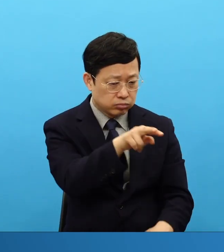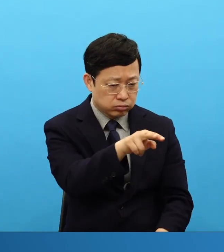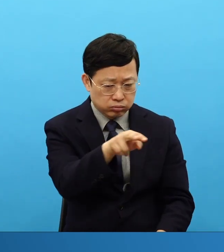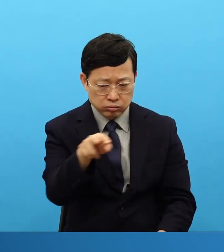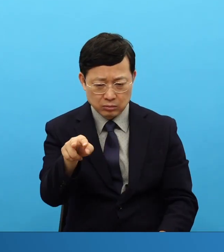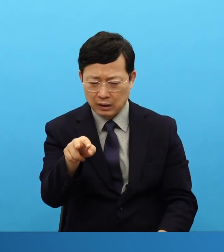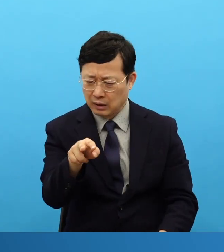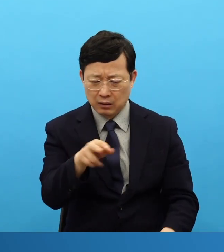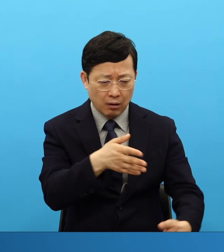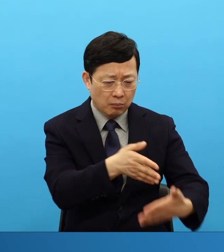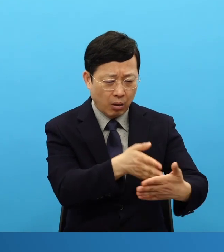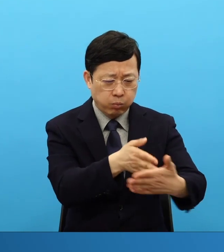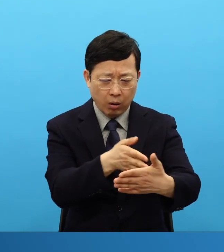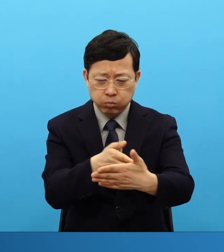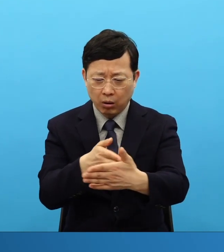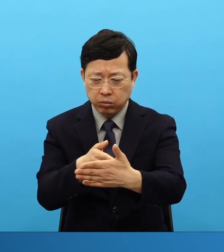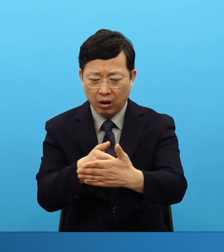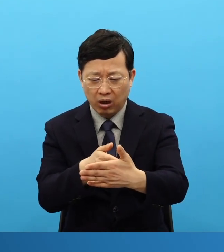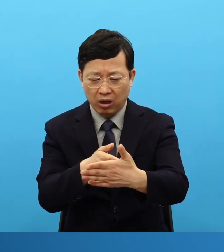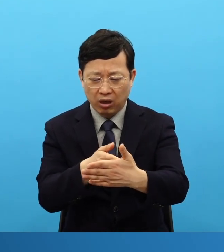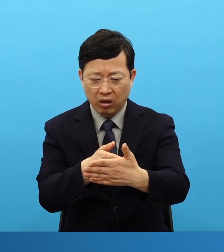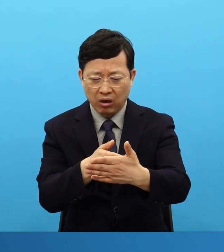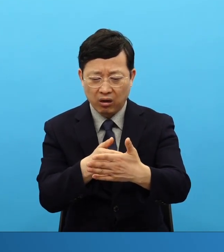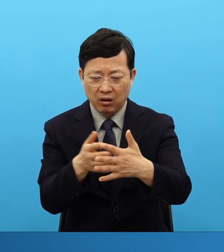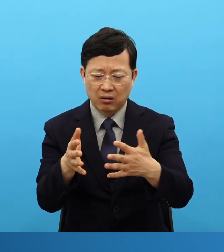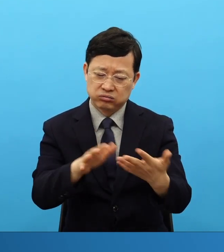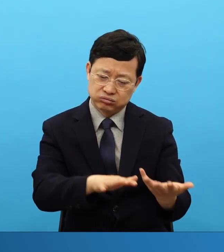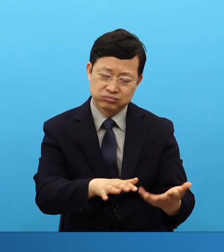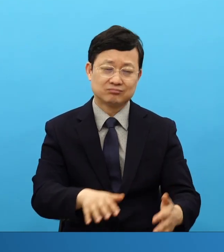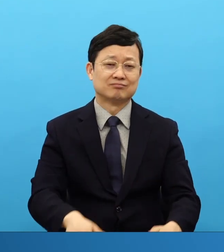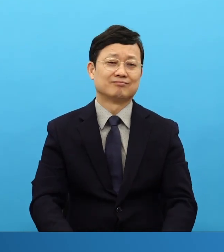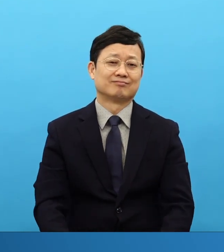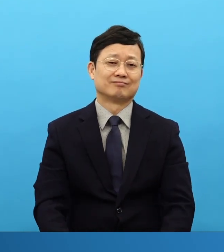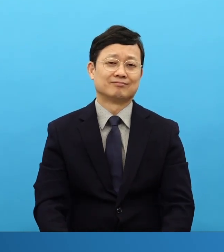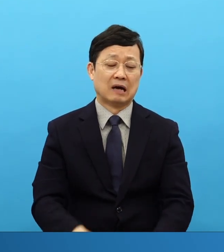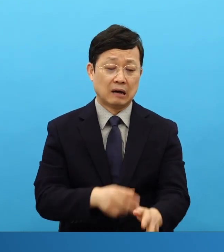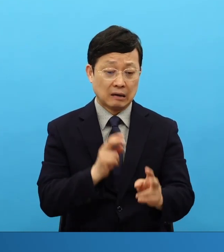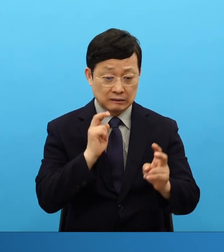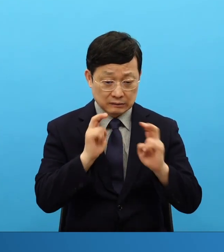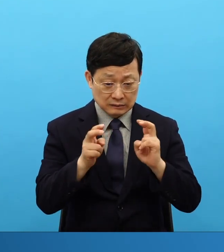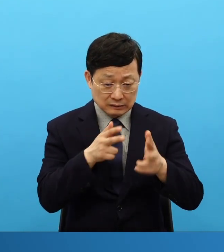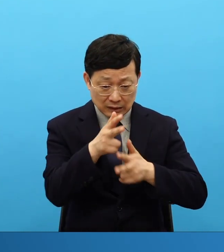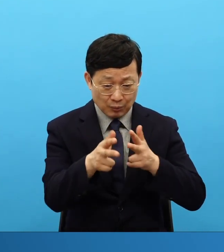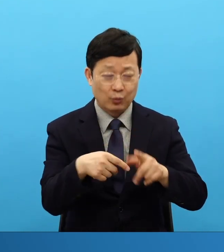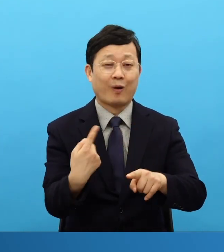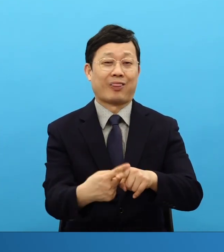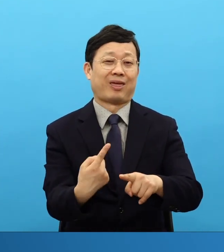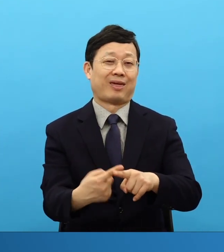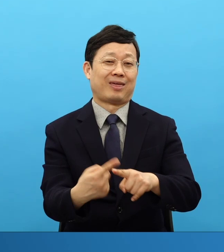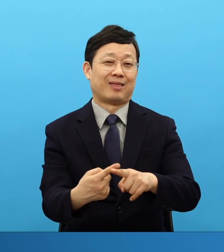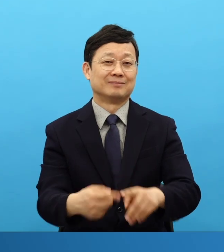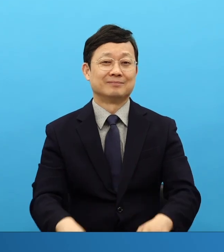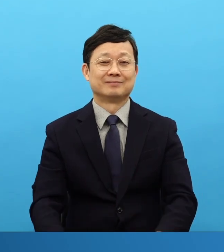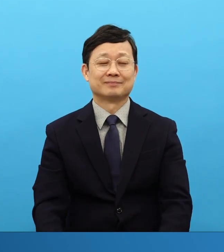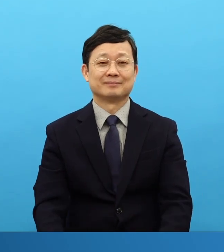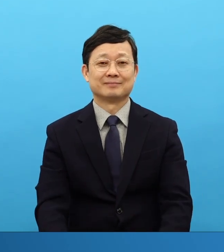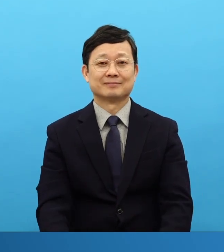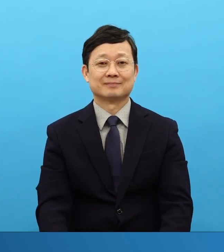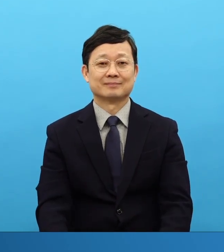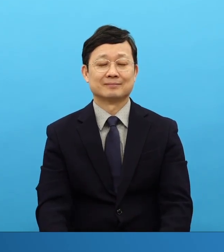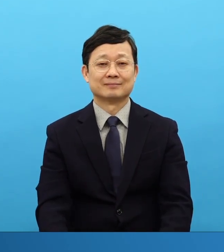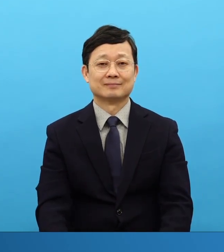완전히 안 되게 만드는 거예요. You are completely preventing him from 사업도 doing anything. 마찬가지예요. It's the same thing with people in your business.